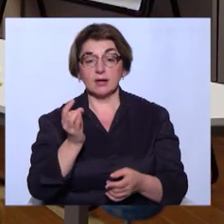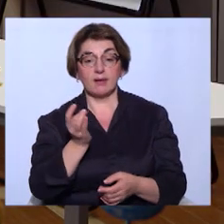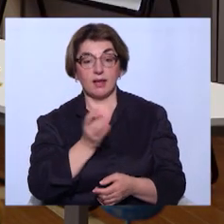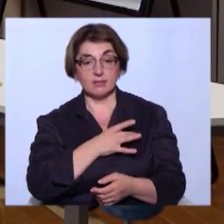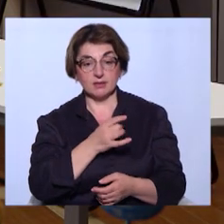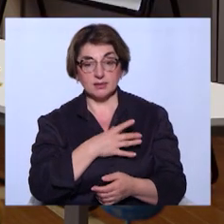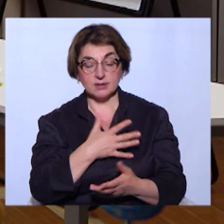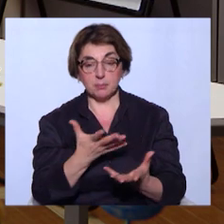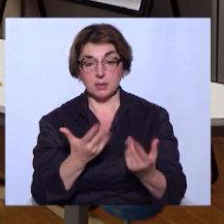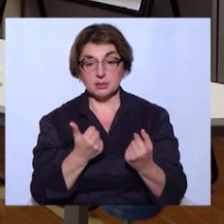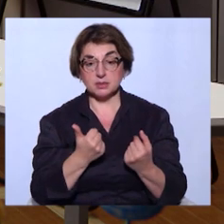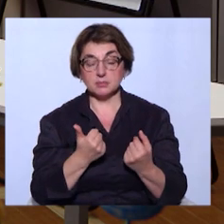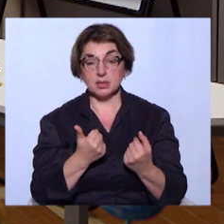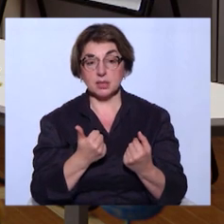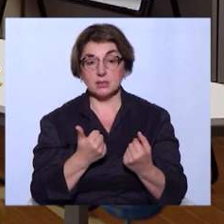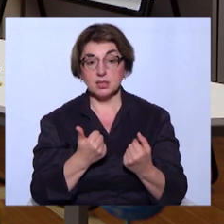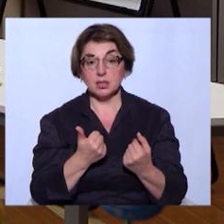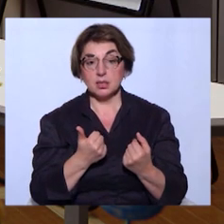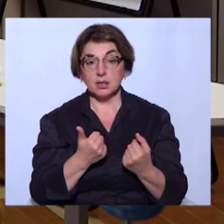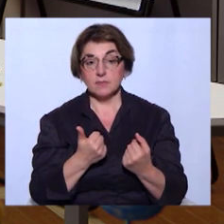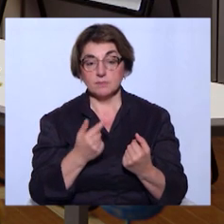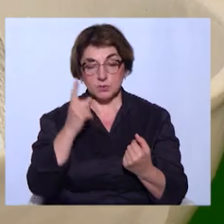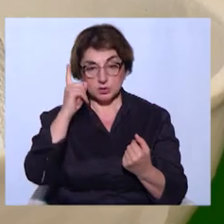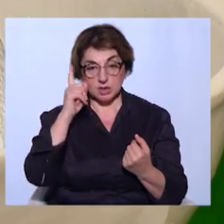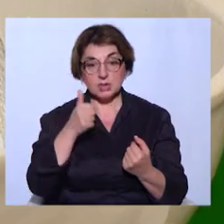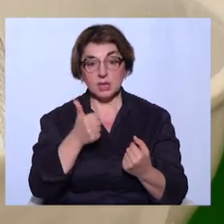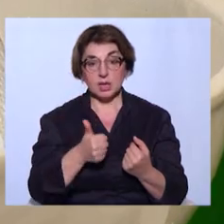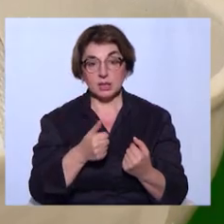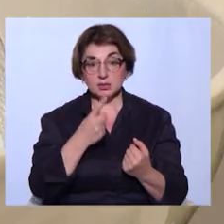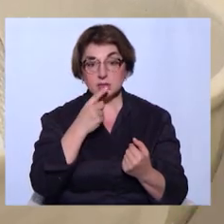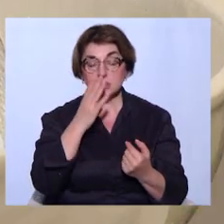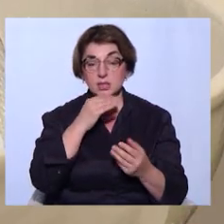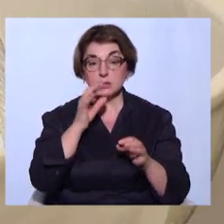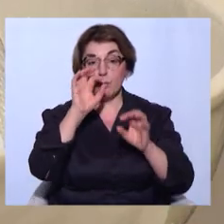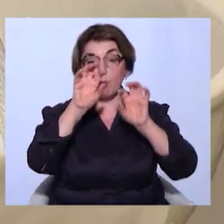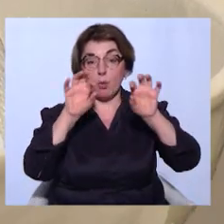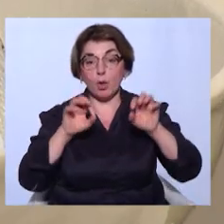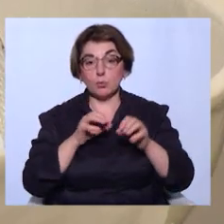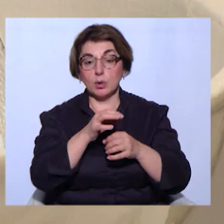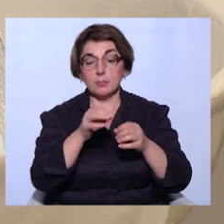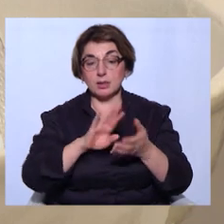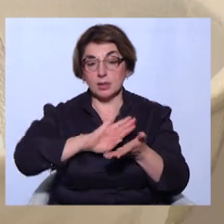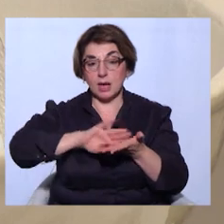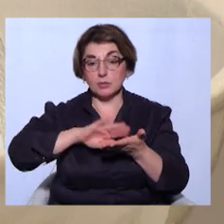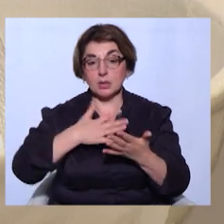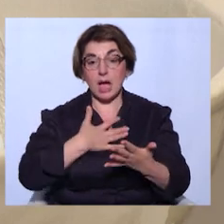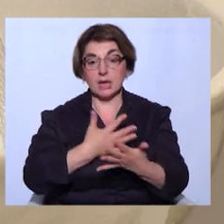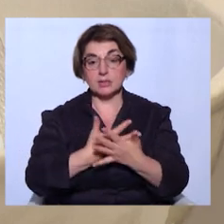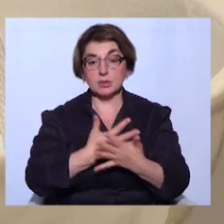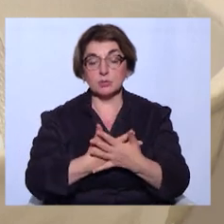აი დაკარგა შეფერილობა და თქვენ ძალიან კარგად ხედავთ, რომ წყლის მოლეკულები წყალი გამოიყო აქტიურად